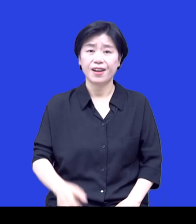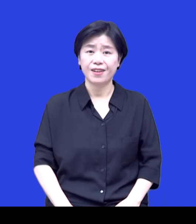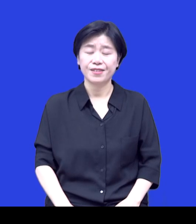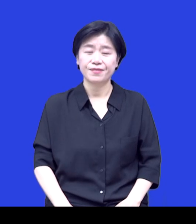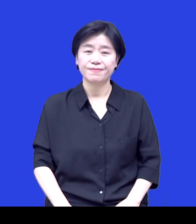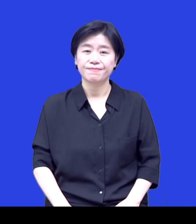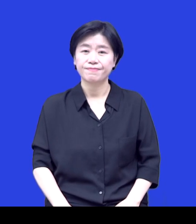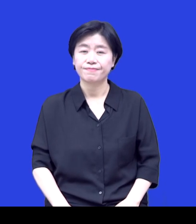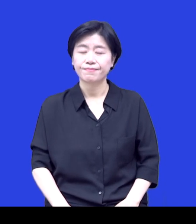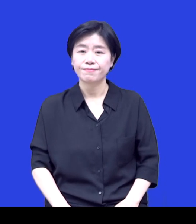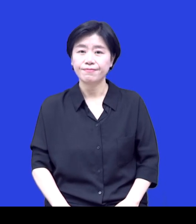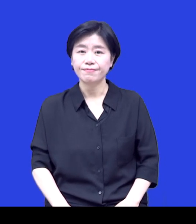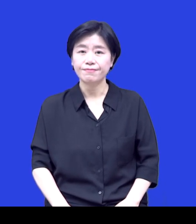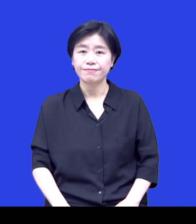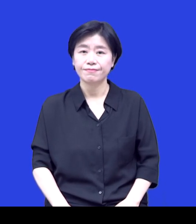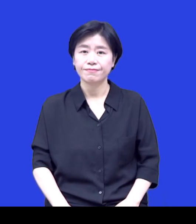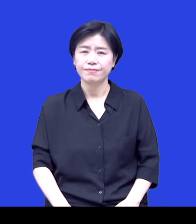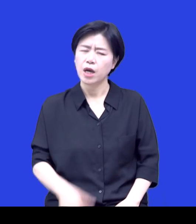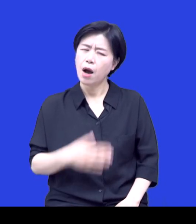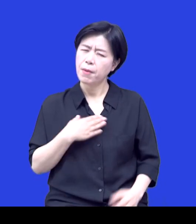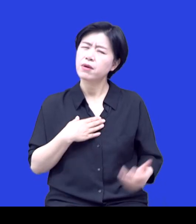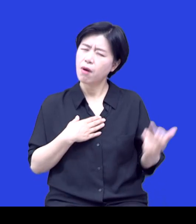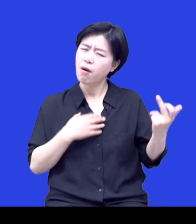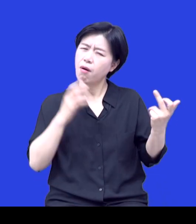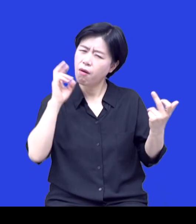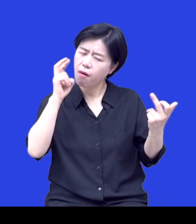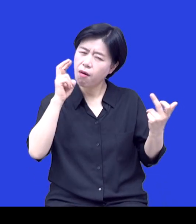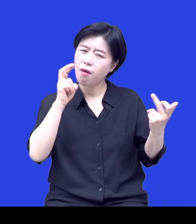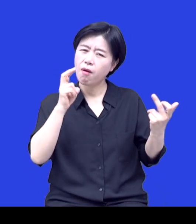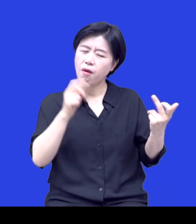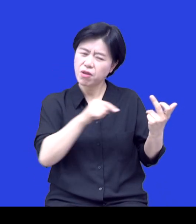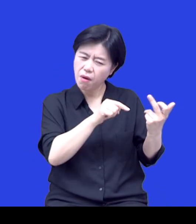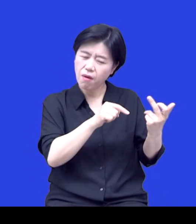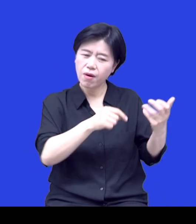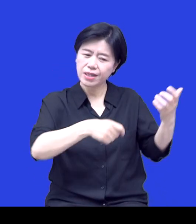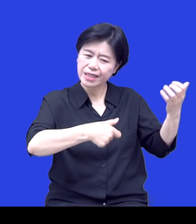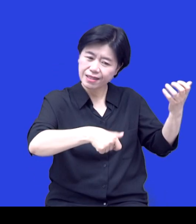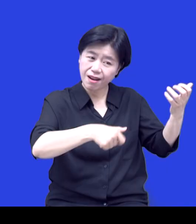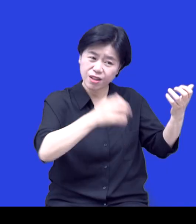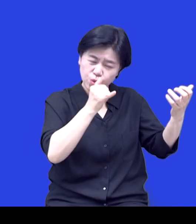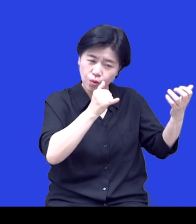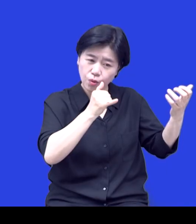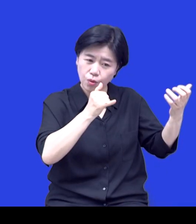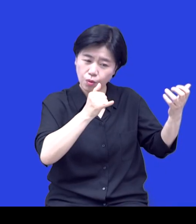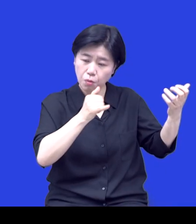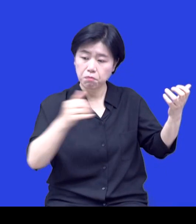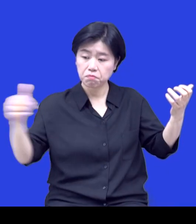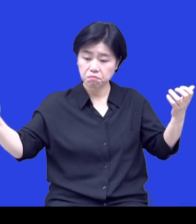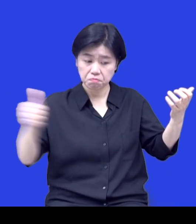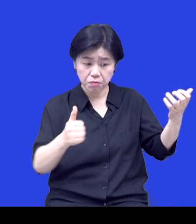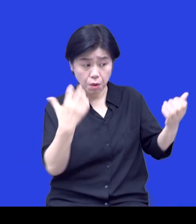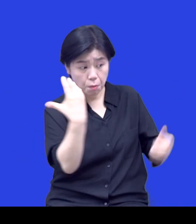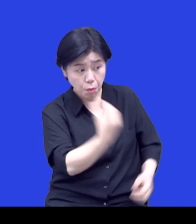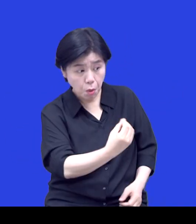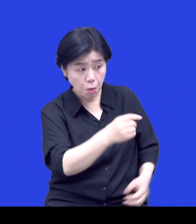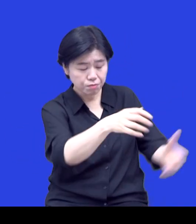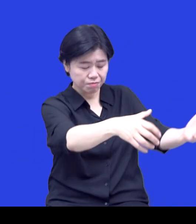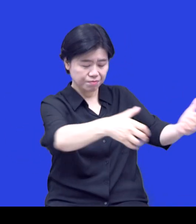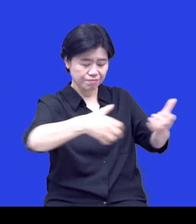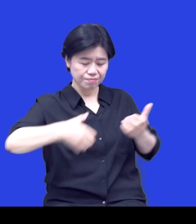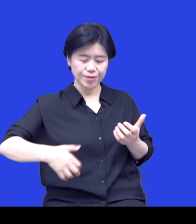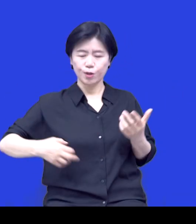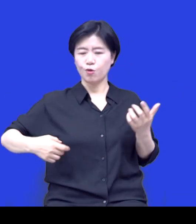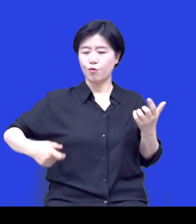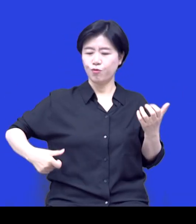방에 들어와서 우리 형이 쓰던 기타인가 또 그거 보더니 기타를 탁 들고는 막 연주를 하는데